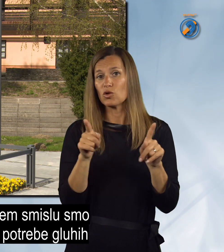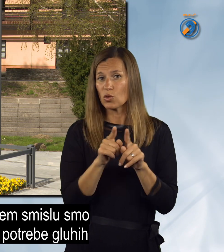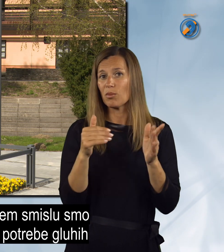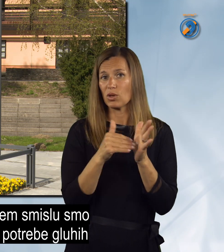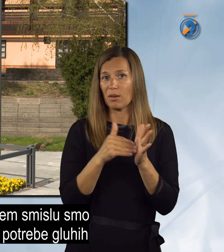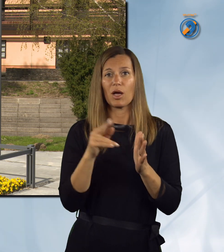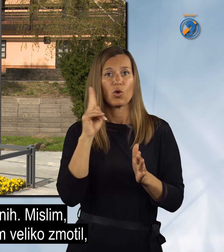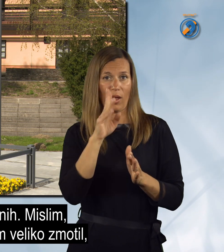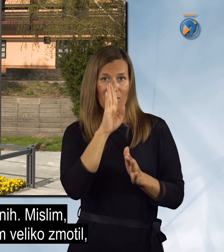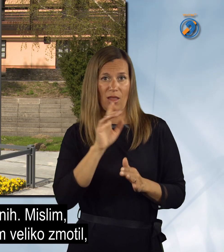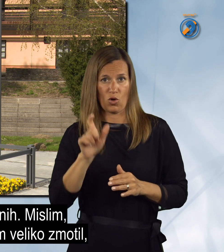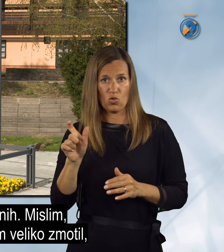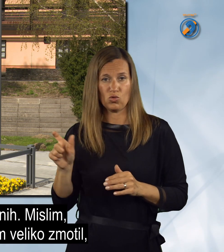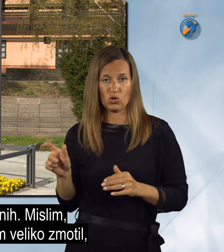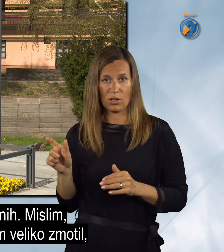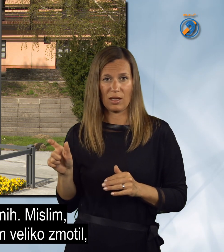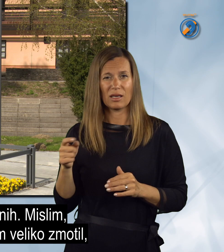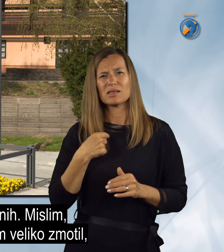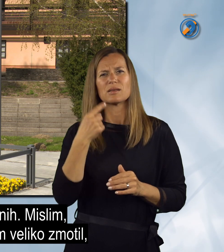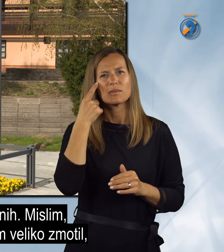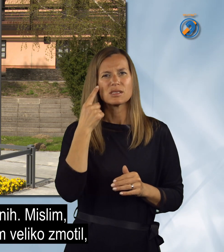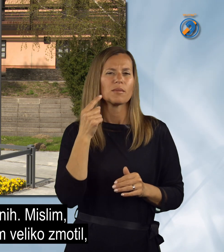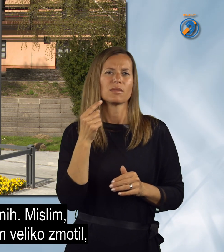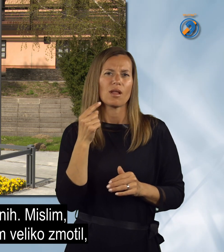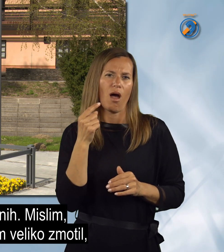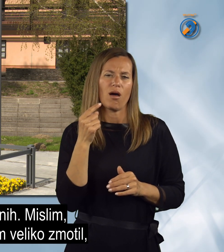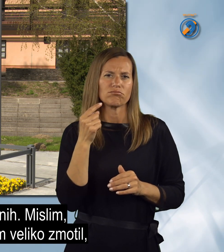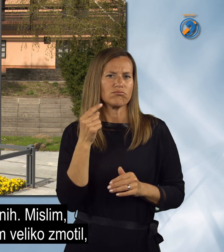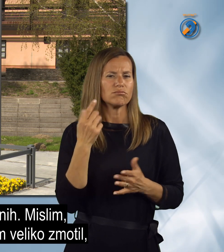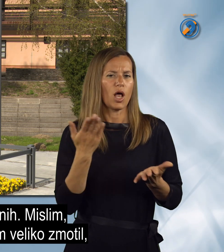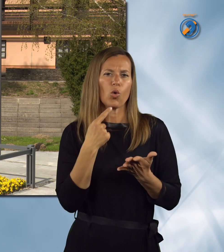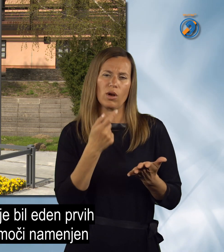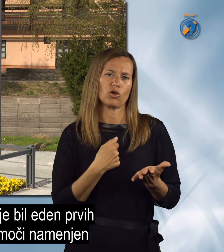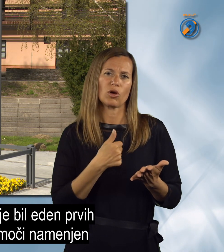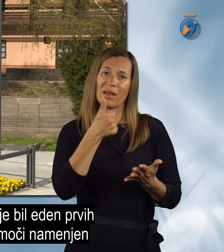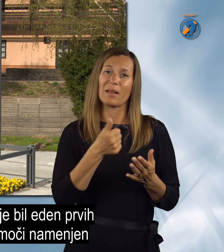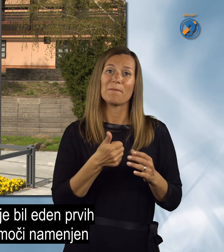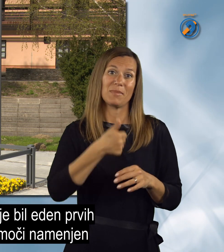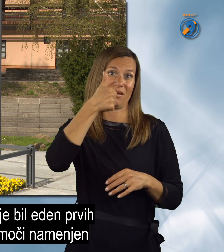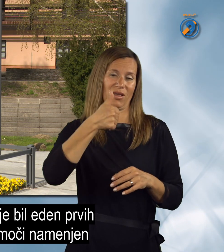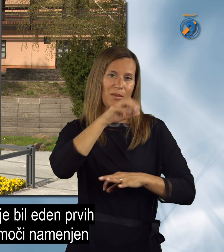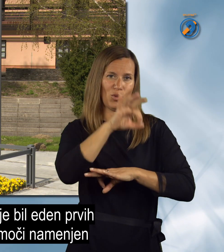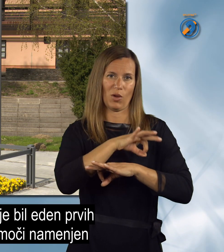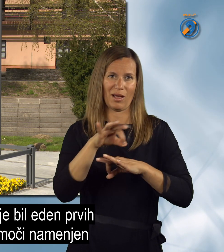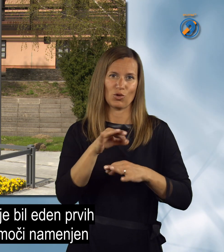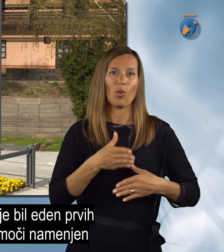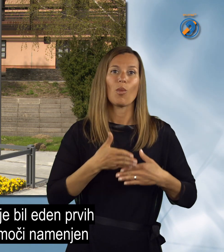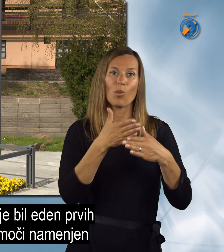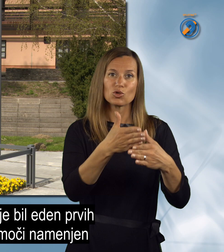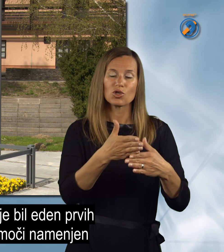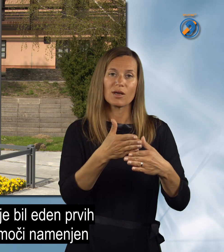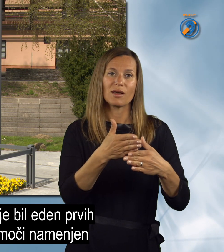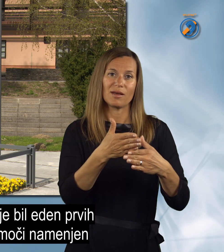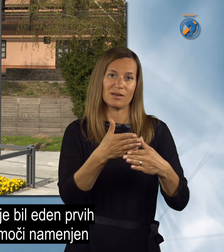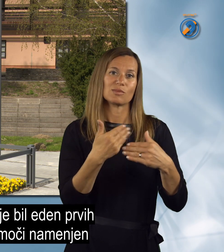prepoznali tudi potrebe gluhih in naglušnih. In mislim, da se ne bom dal zmotil, če bom rekel, da je eden prvih projektov